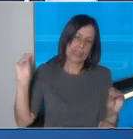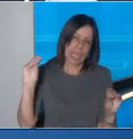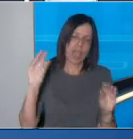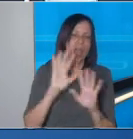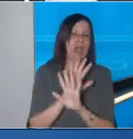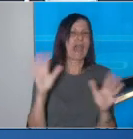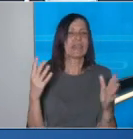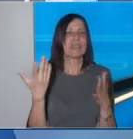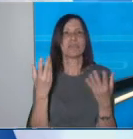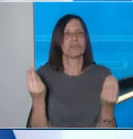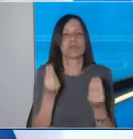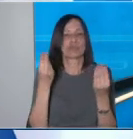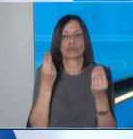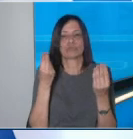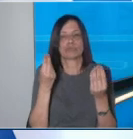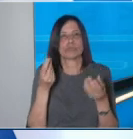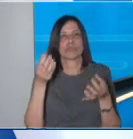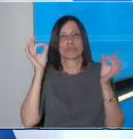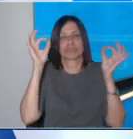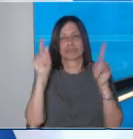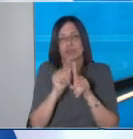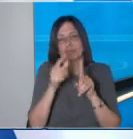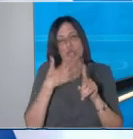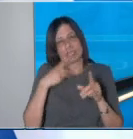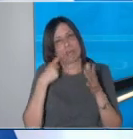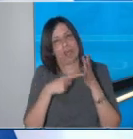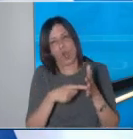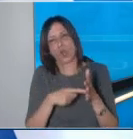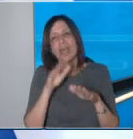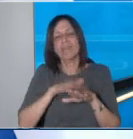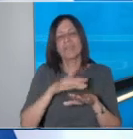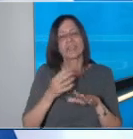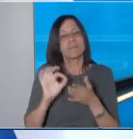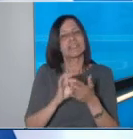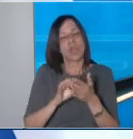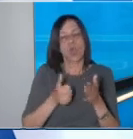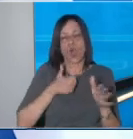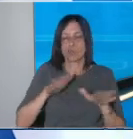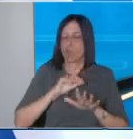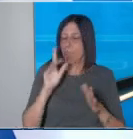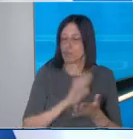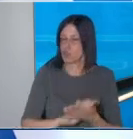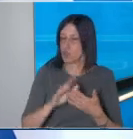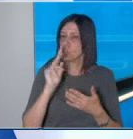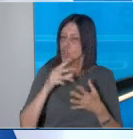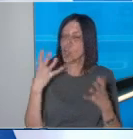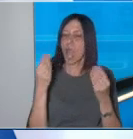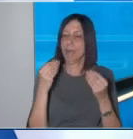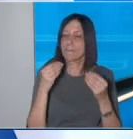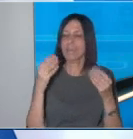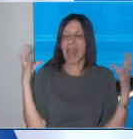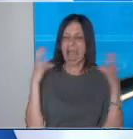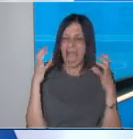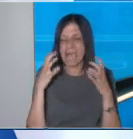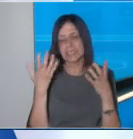פה יותר דרמה ממה שמנסים לצייר. התפקיד במשרד ראש הממשלה הוא לא פשוט, יש בתוכו המון לחצים לכאן ולכאן. אבל את יודעת, אז כמו